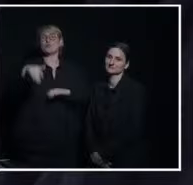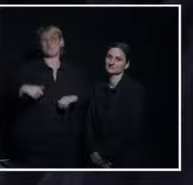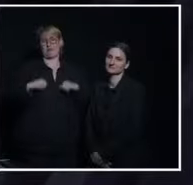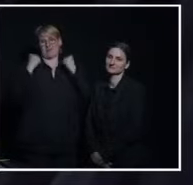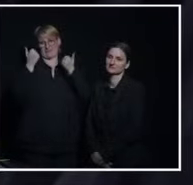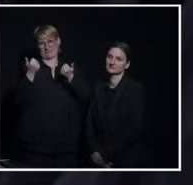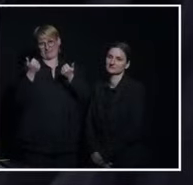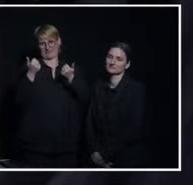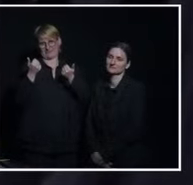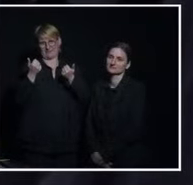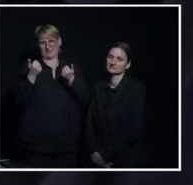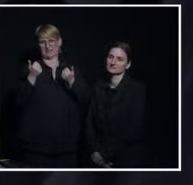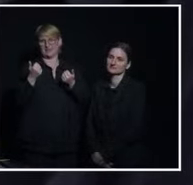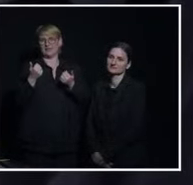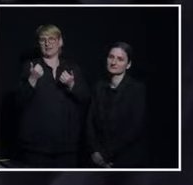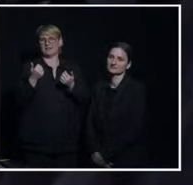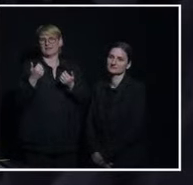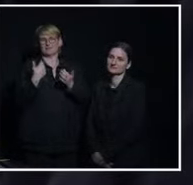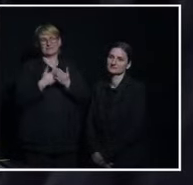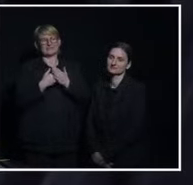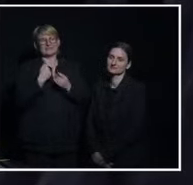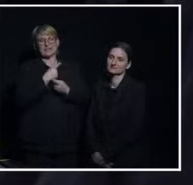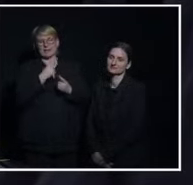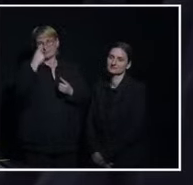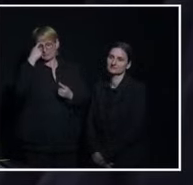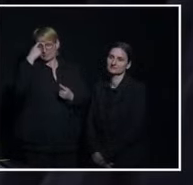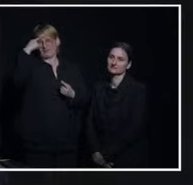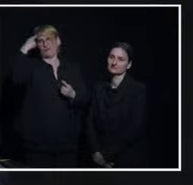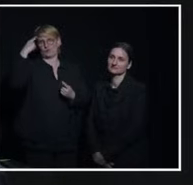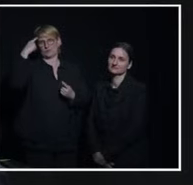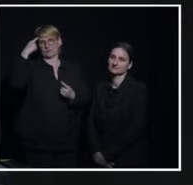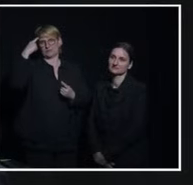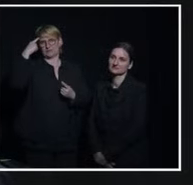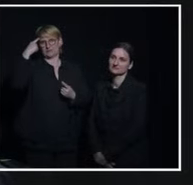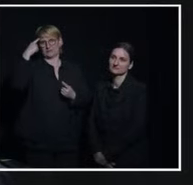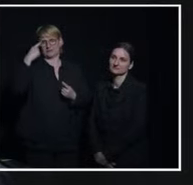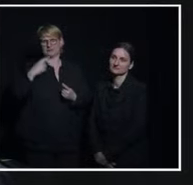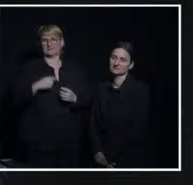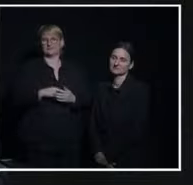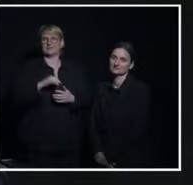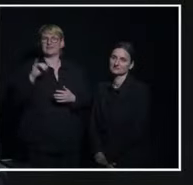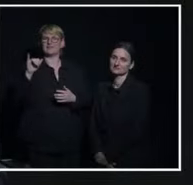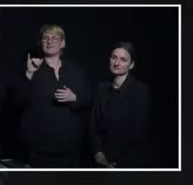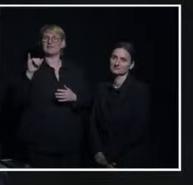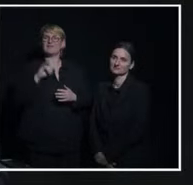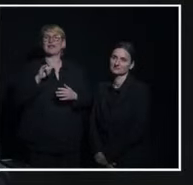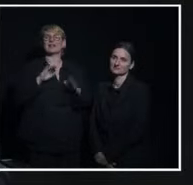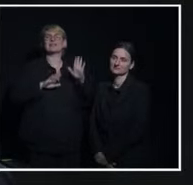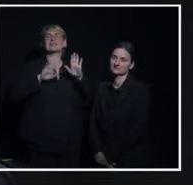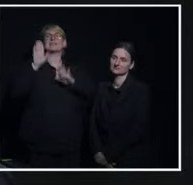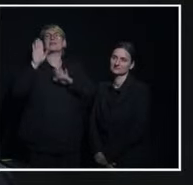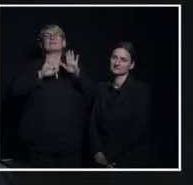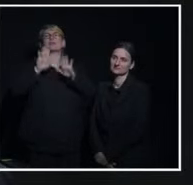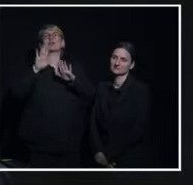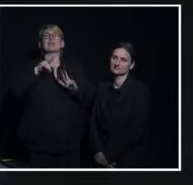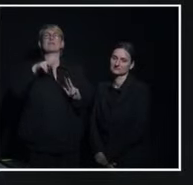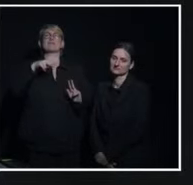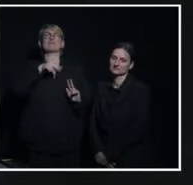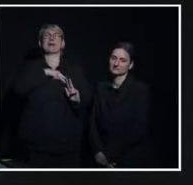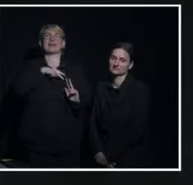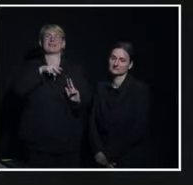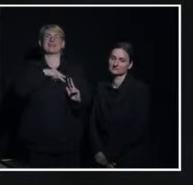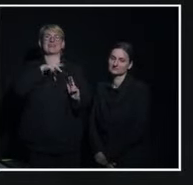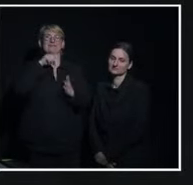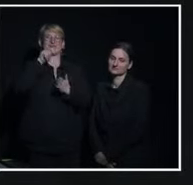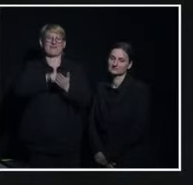haben, und dass sie sich bewusst sind, welche demokratische Partei sie wählen bei